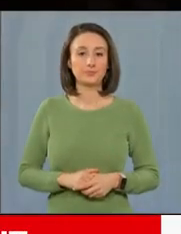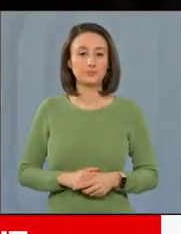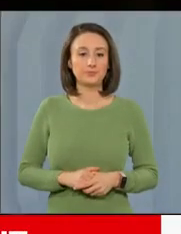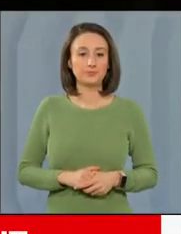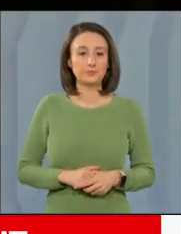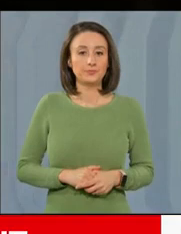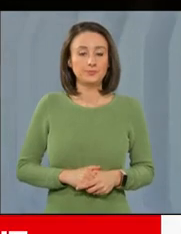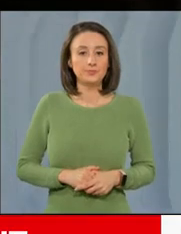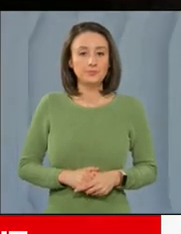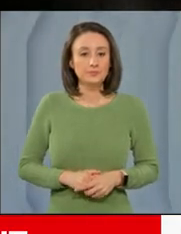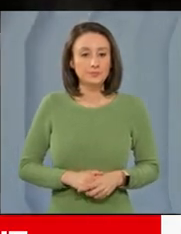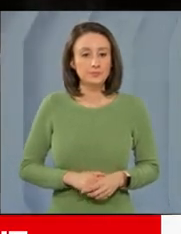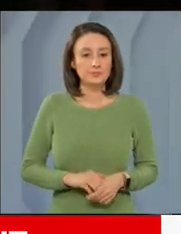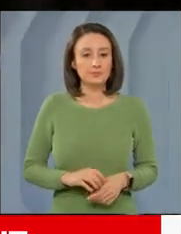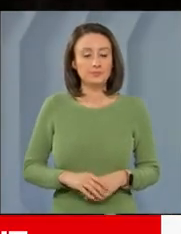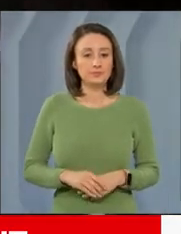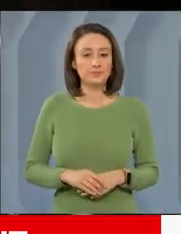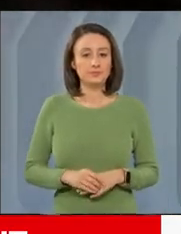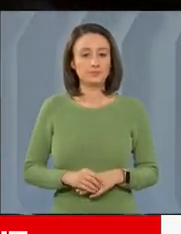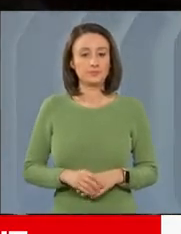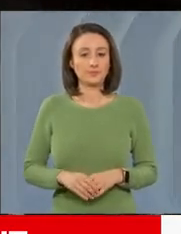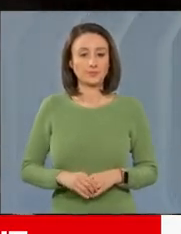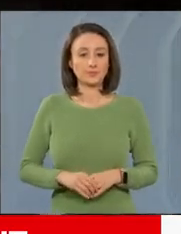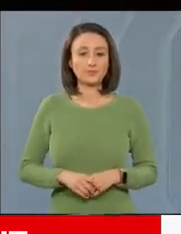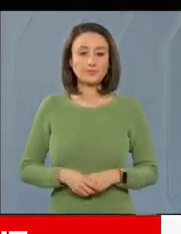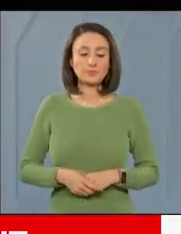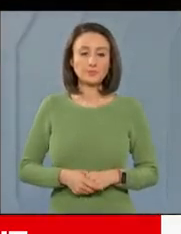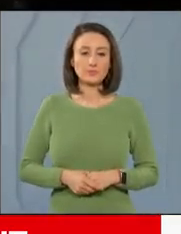Păi, dar nu răspunde la 1-2, ce ziceți voi?